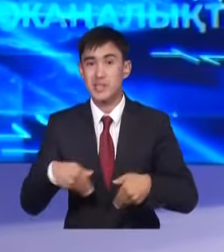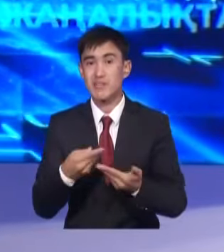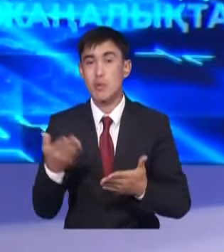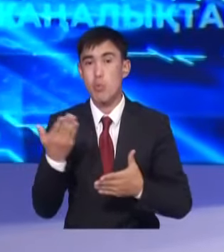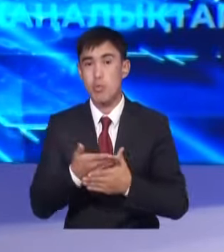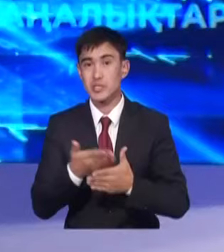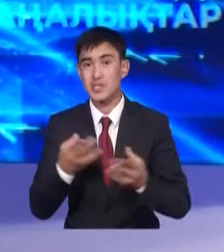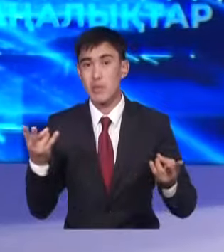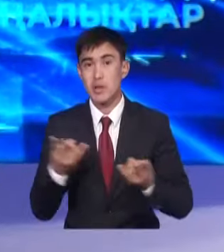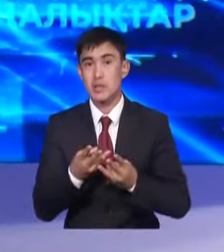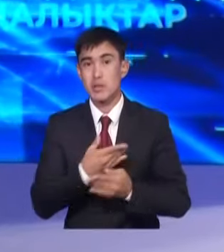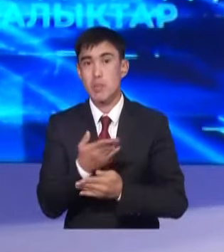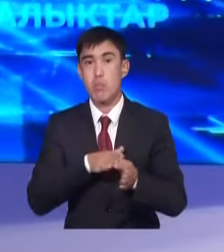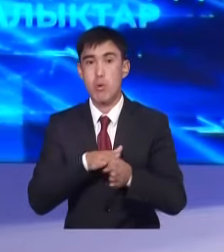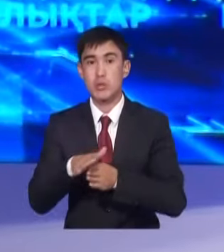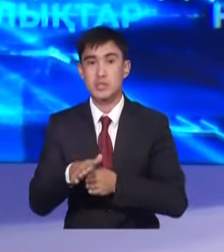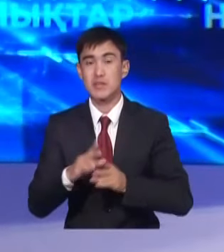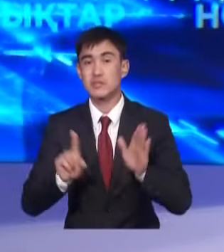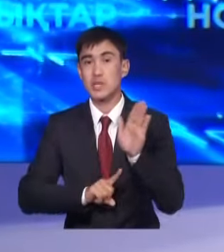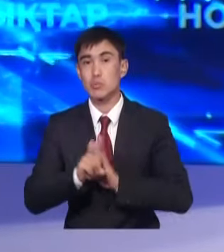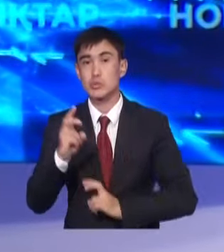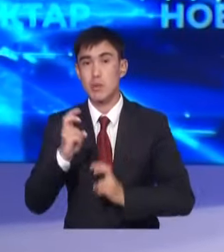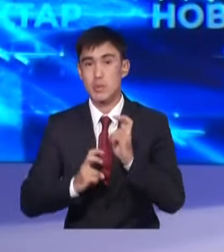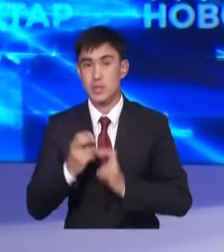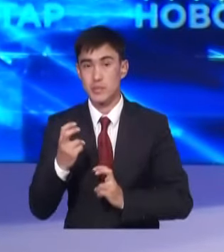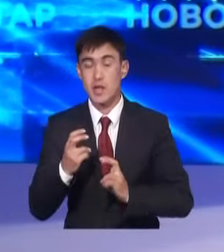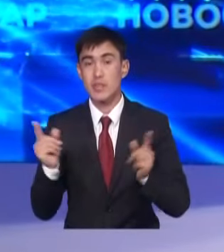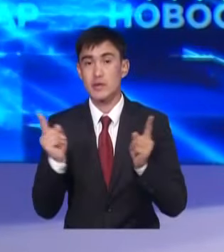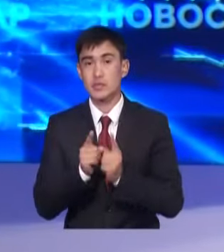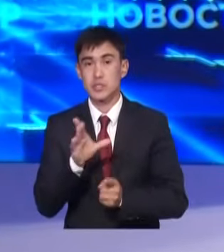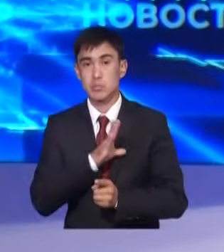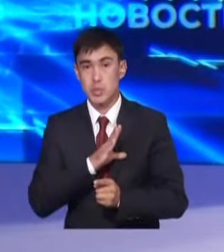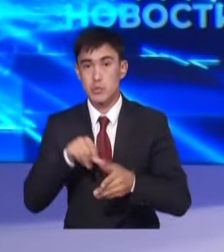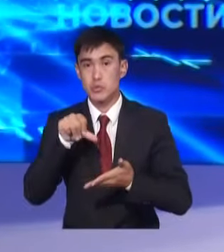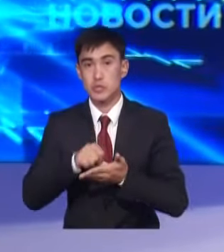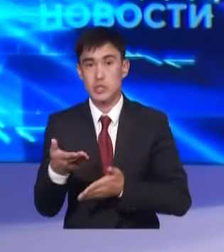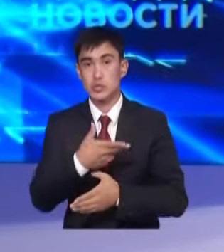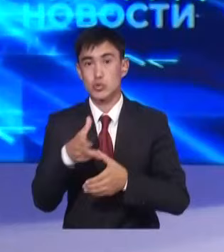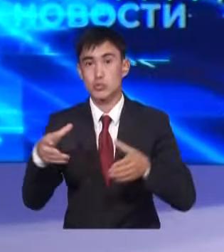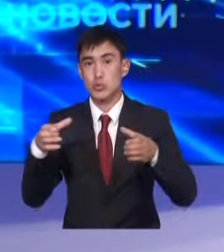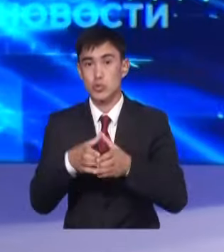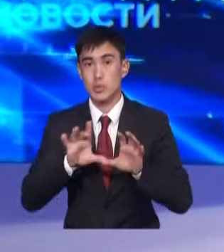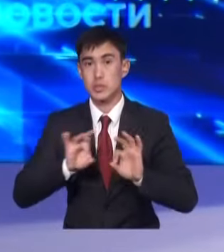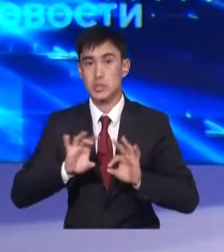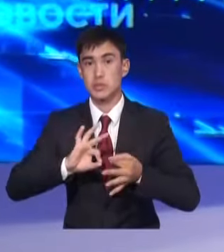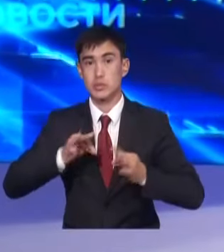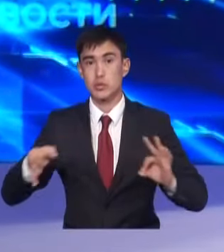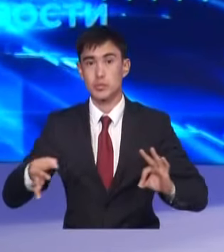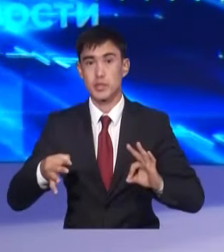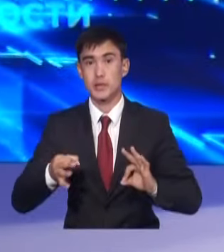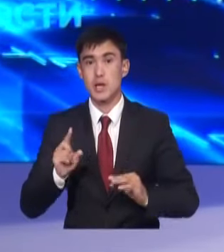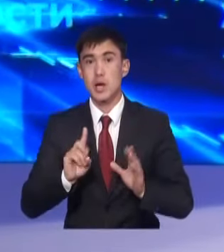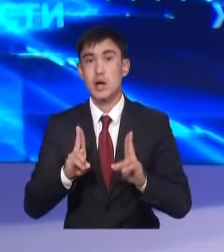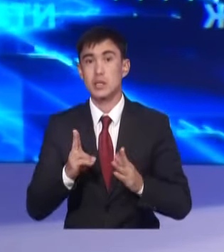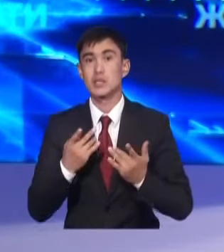предоставления помощи необходимы для полноценного запуска комбината на встрече присутствовала и наша съёмочная группа подробнее о